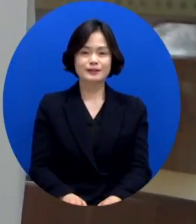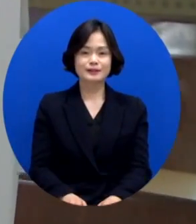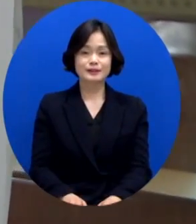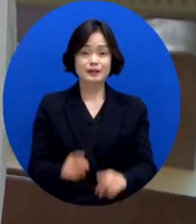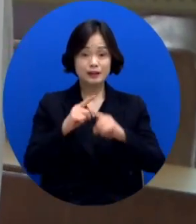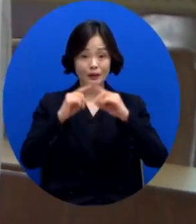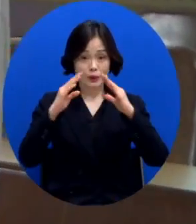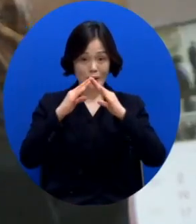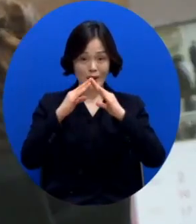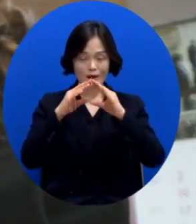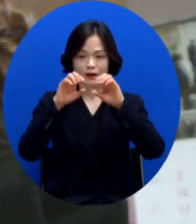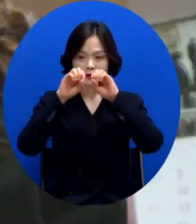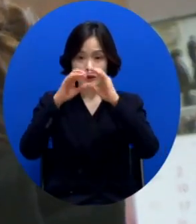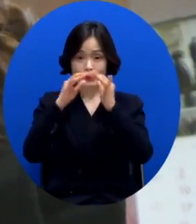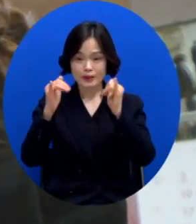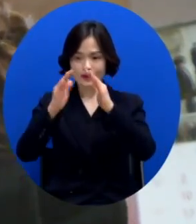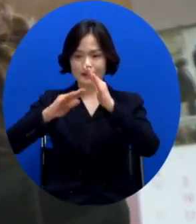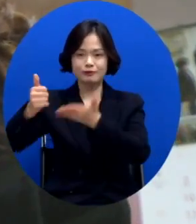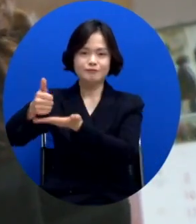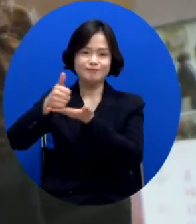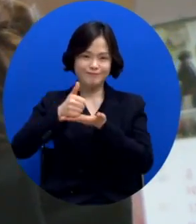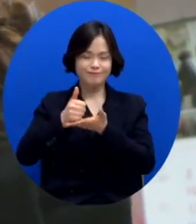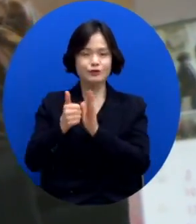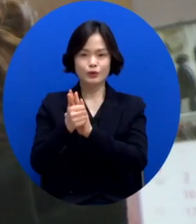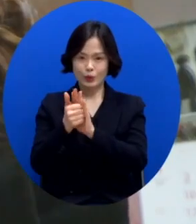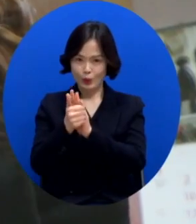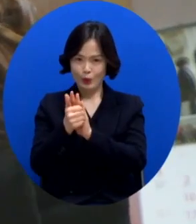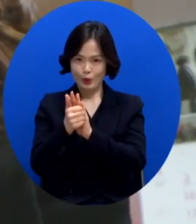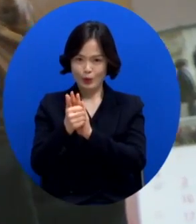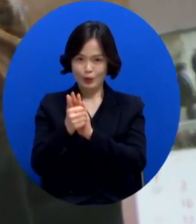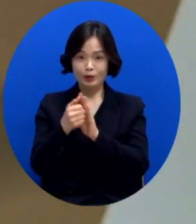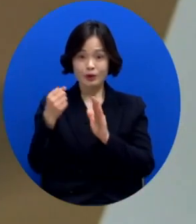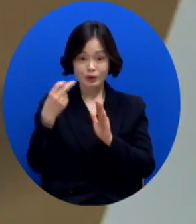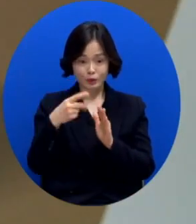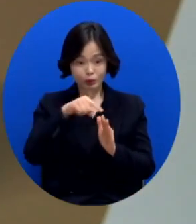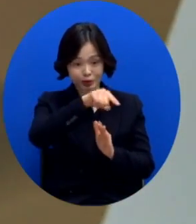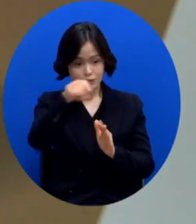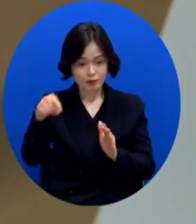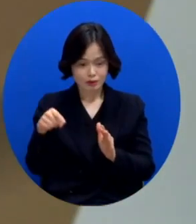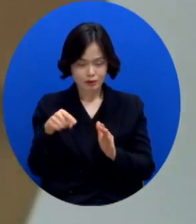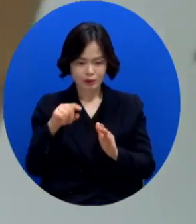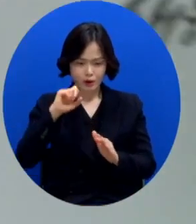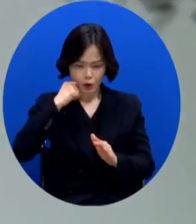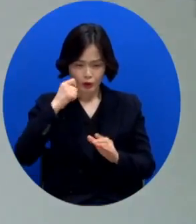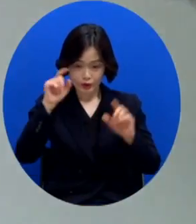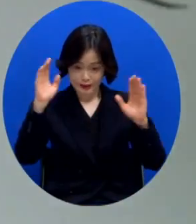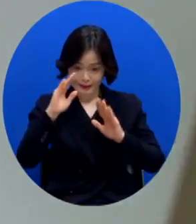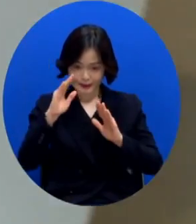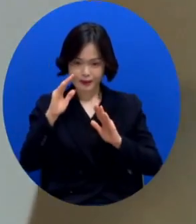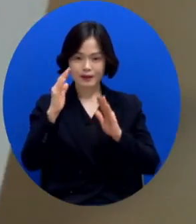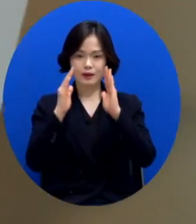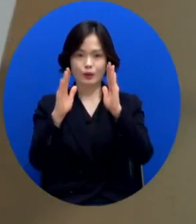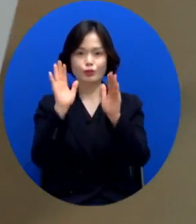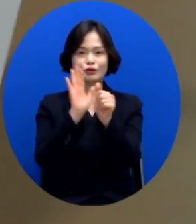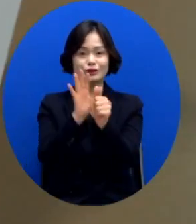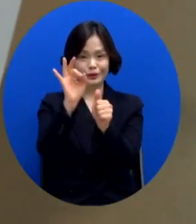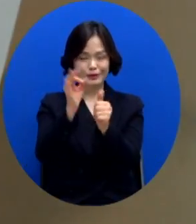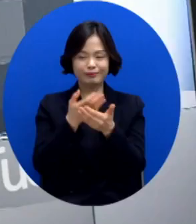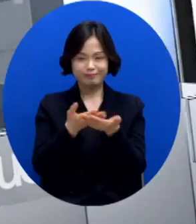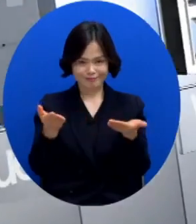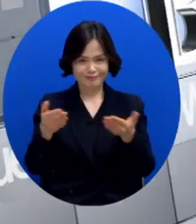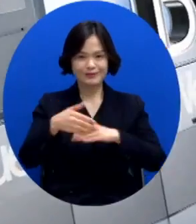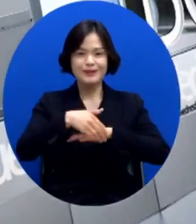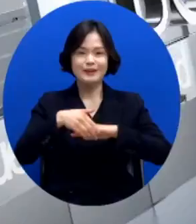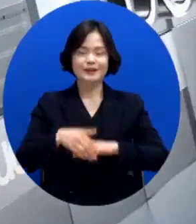송전교회는 선교사 가정을 초청해 위로하고 새학기를 맞아 지역의 어려운 학생들에게 장학금을 전달할 계획입니다.